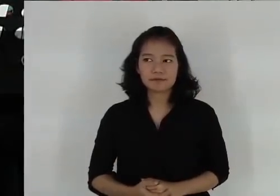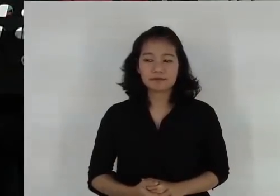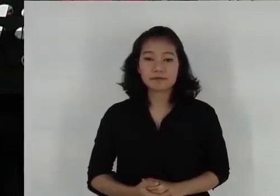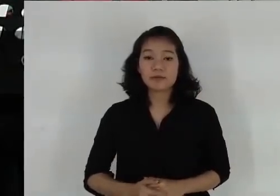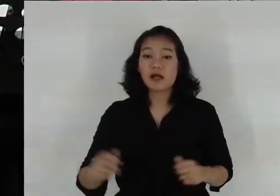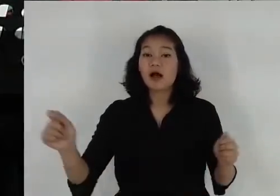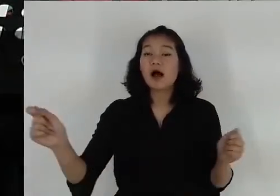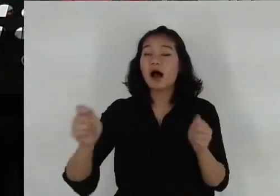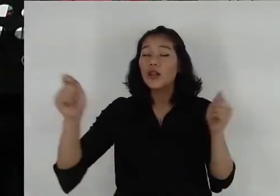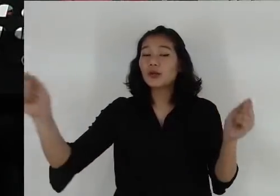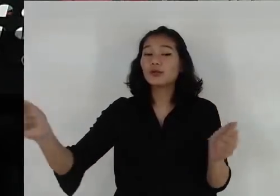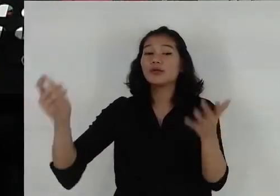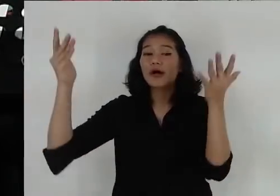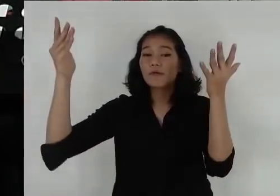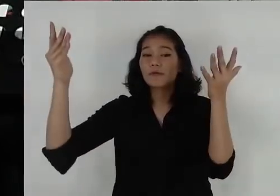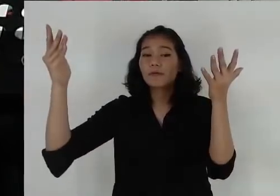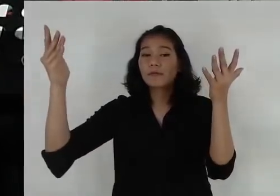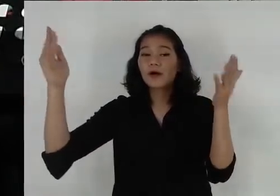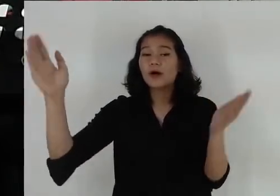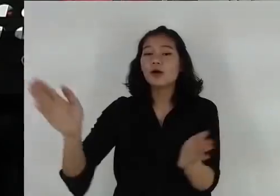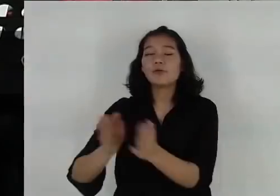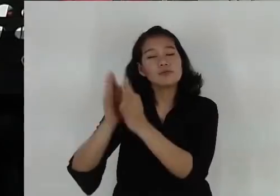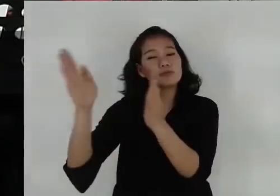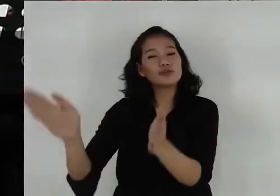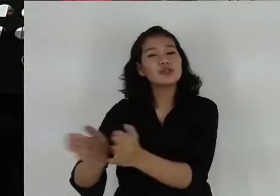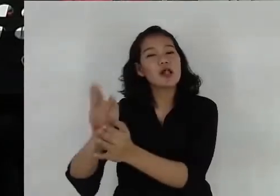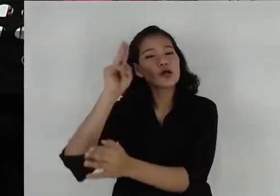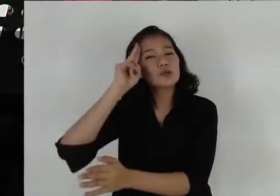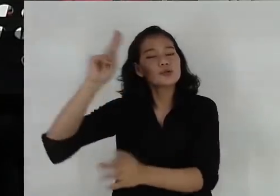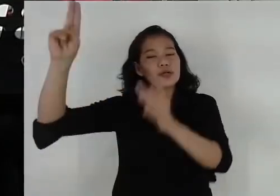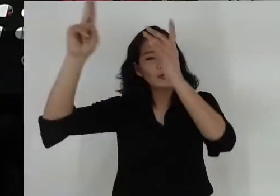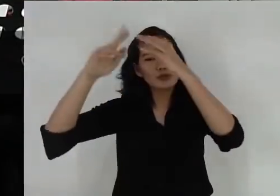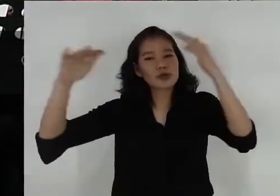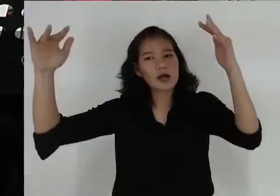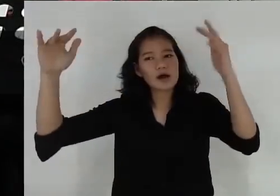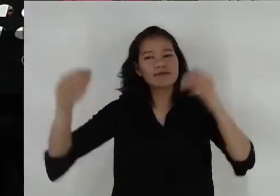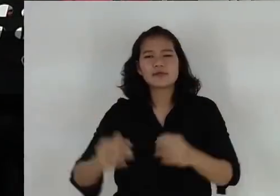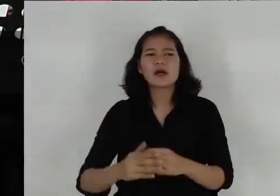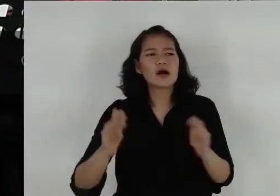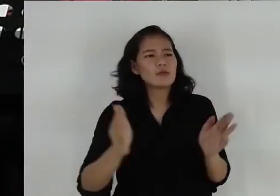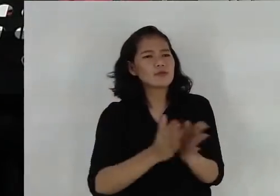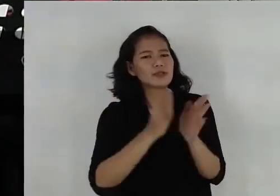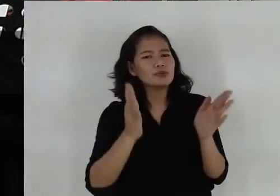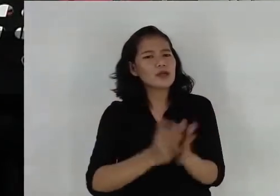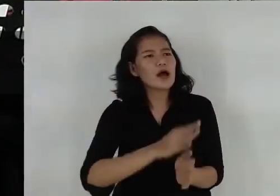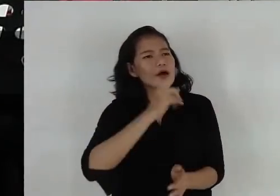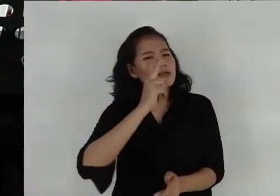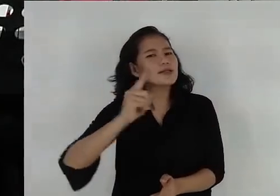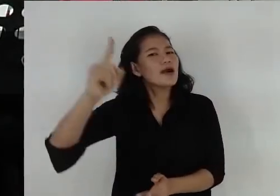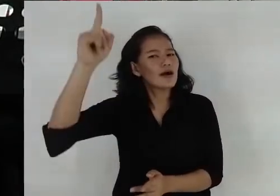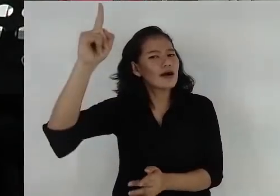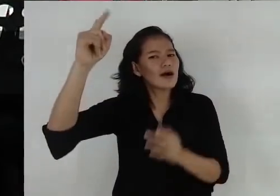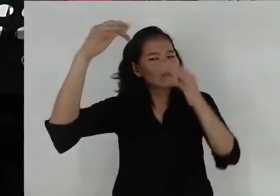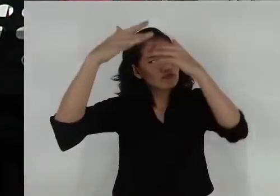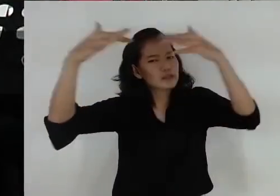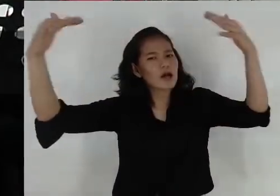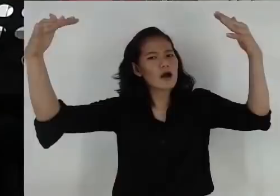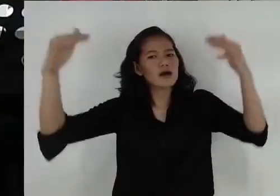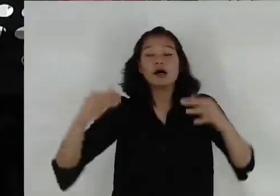Hai Haleluya Pujilah Tuhan di sorga Pujilah Dia di tempat tinggi